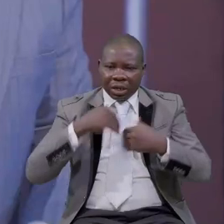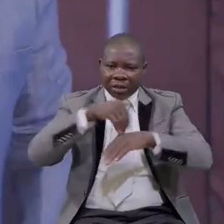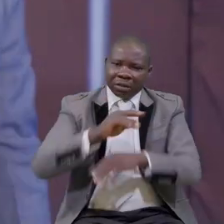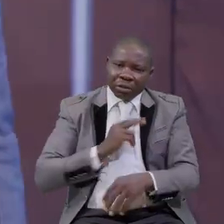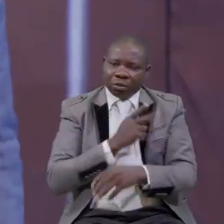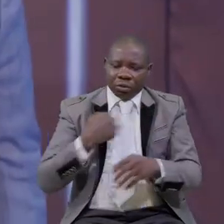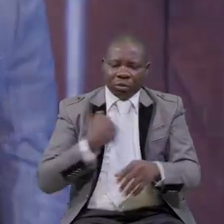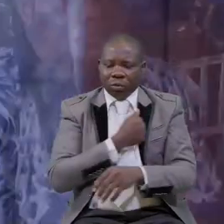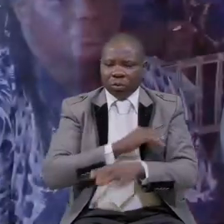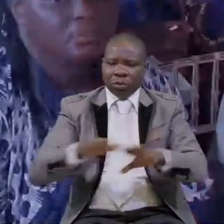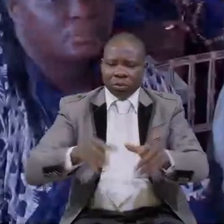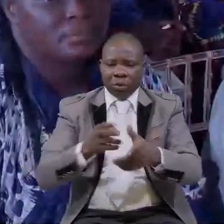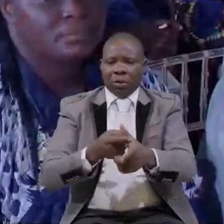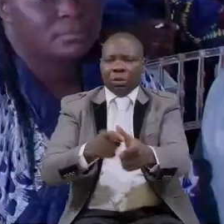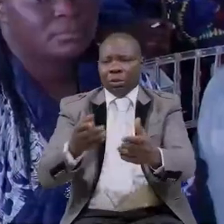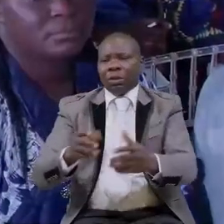Et il y a